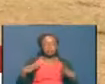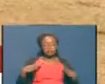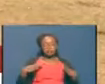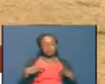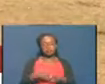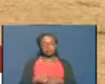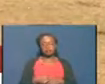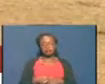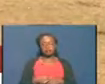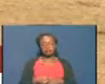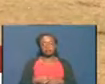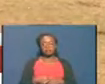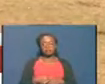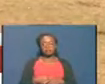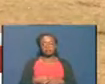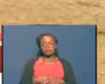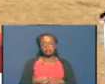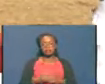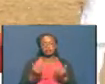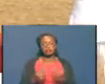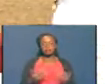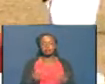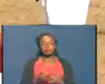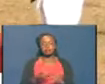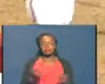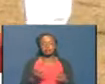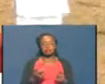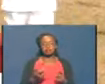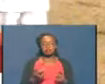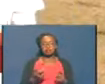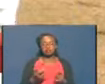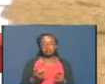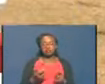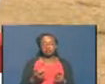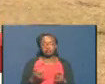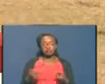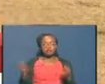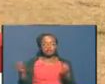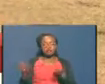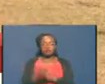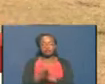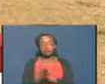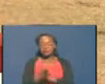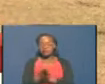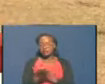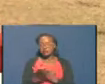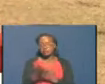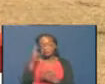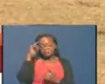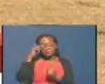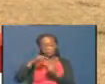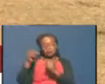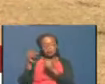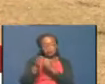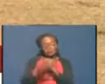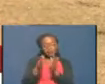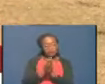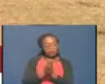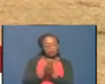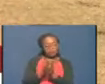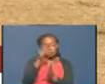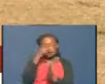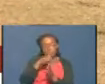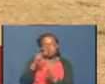have children from slums, the main slums in Thika, tukona Kiadutu,